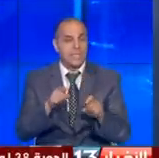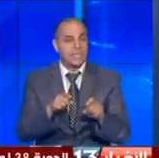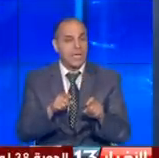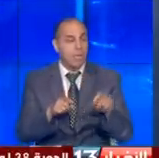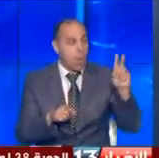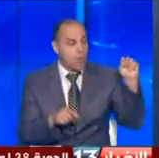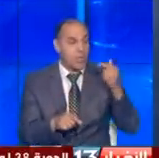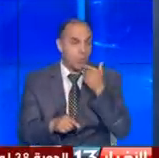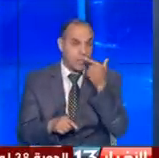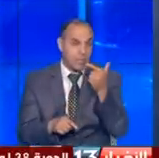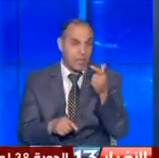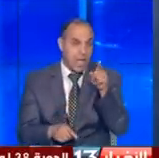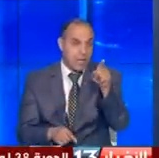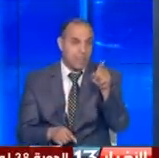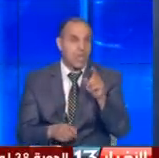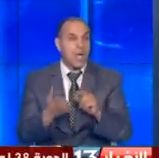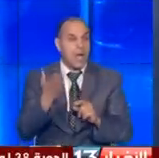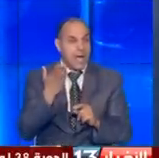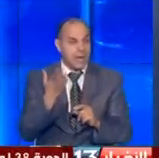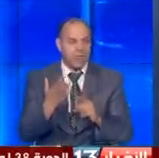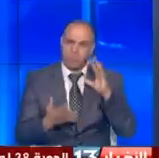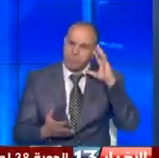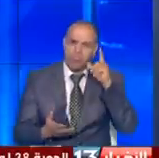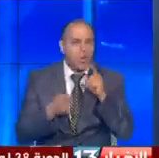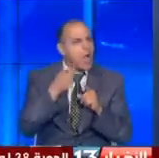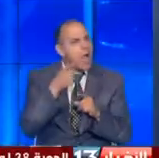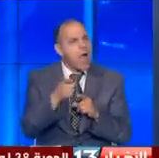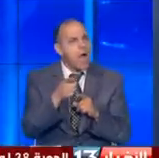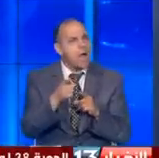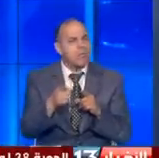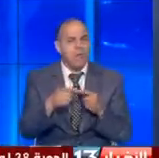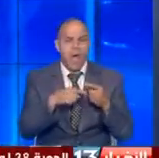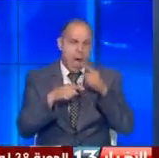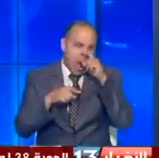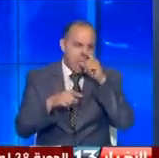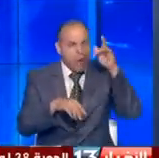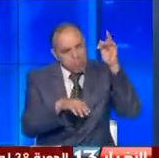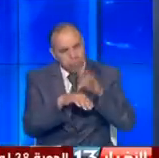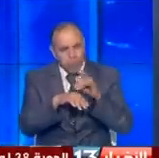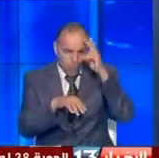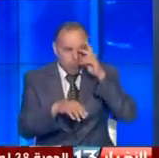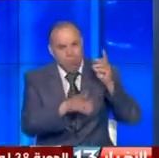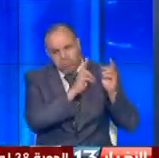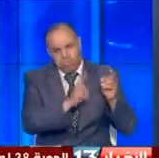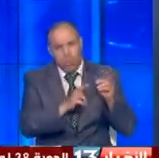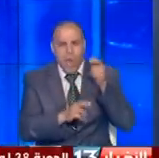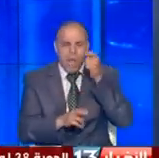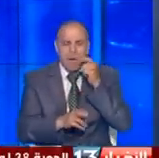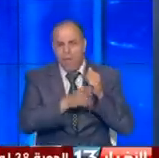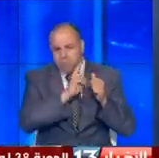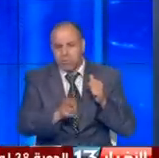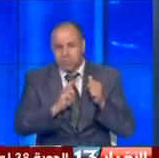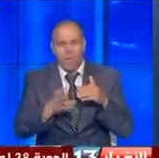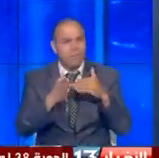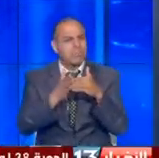لدى الأمم المتحدة زيد رعد الحسين عن قلقه البالغ من هجمة التحالف العربي بقيادة السعودية والإمارات على